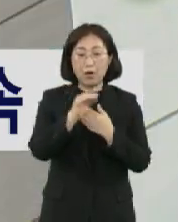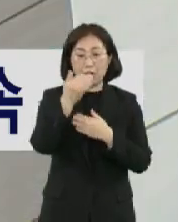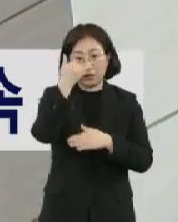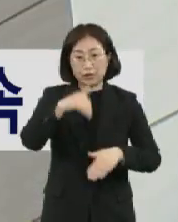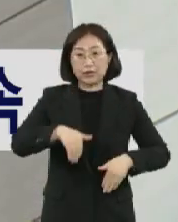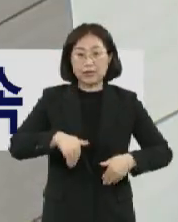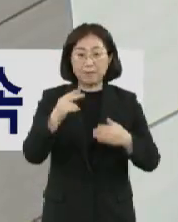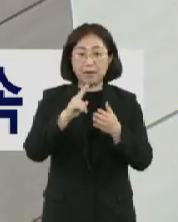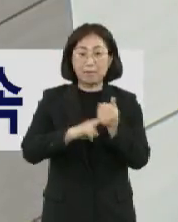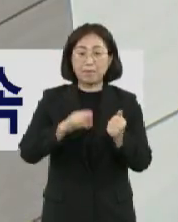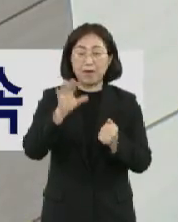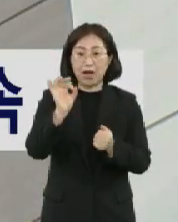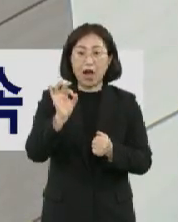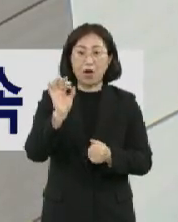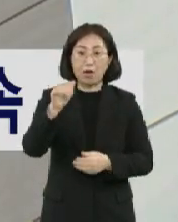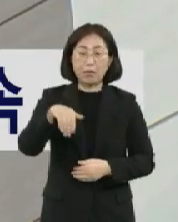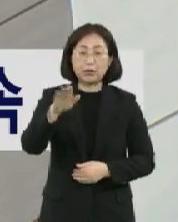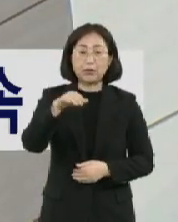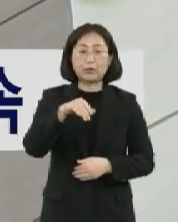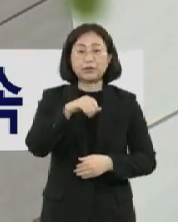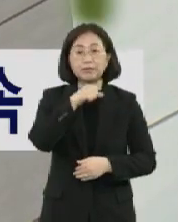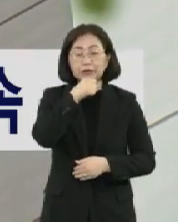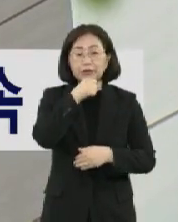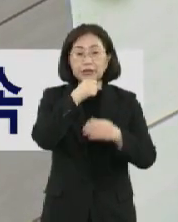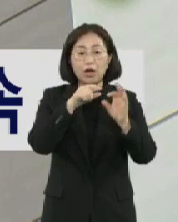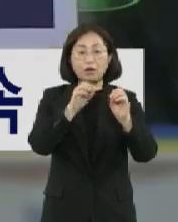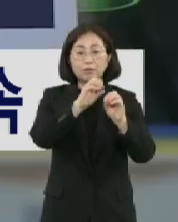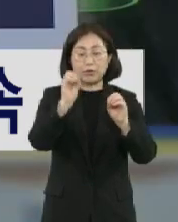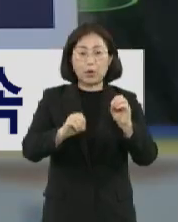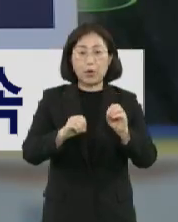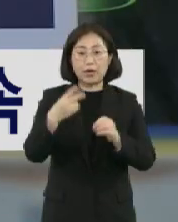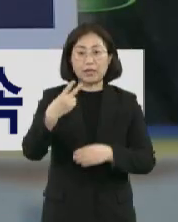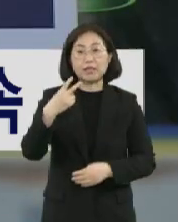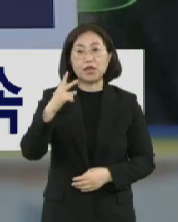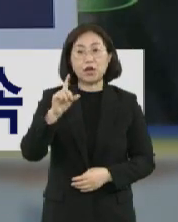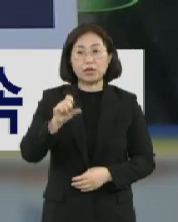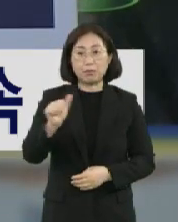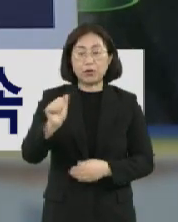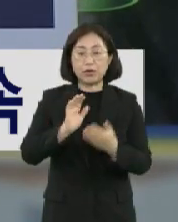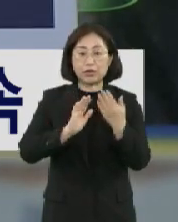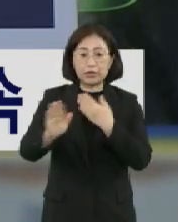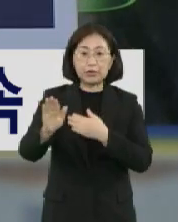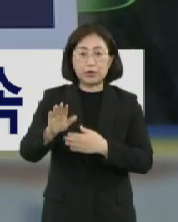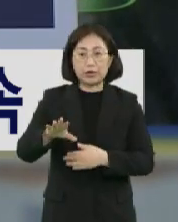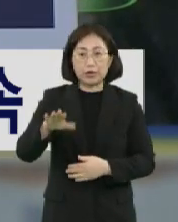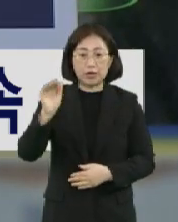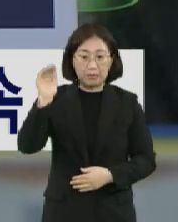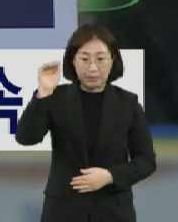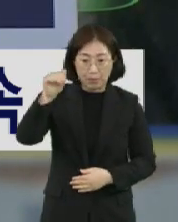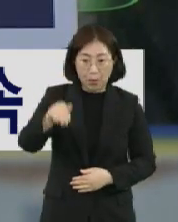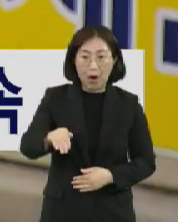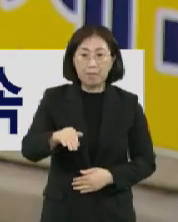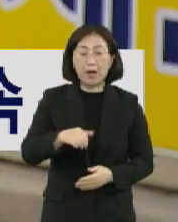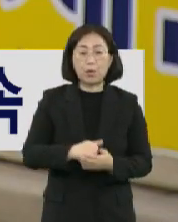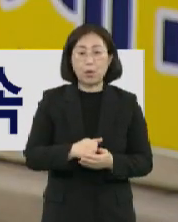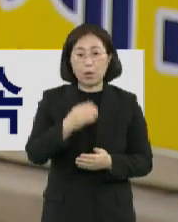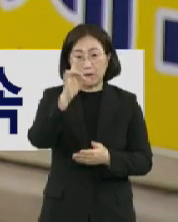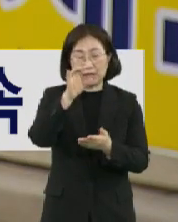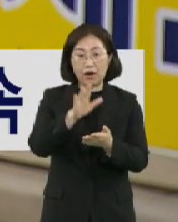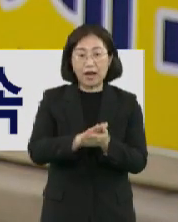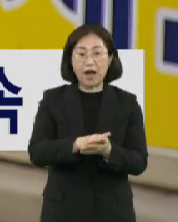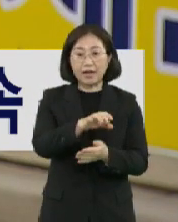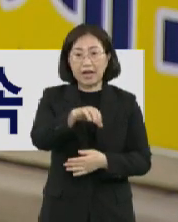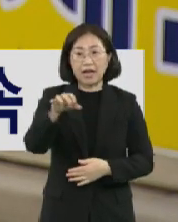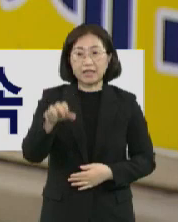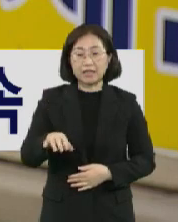아파트 매매가격 변동률은 0% 로 2020 년 5월 입고 첫 보합세 를 기록했고 천안은 동남부 와서 북구